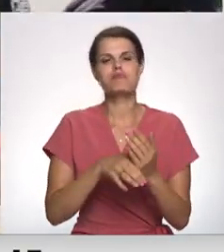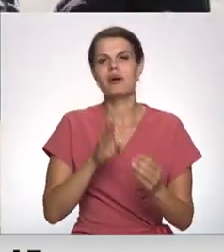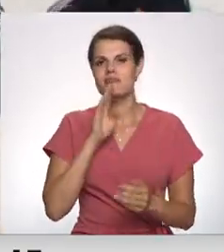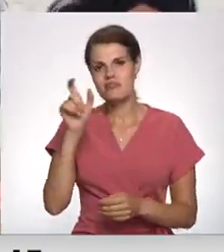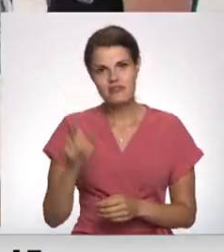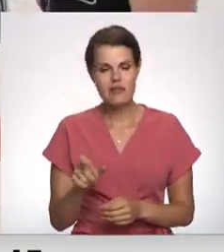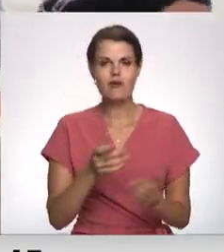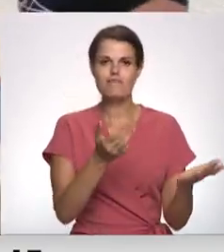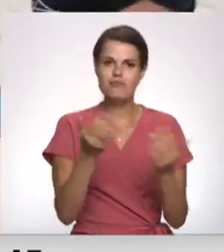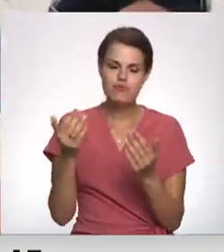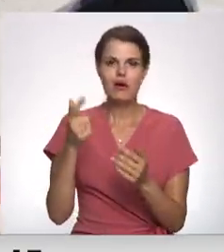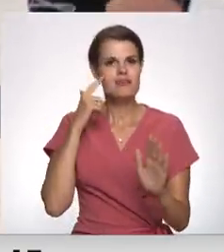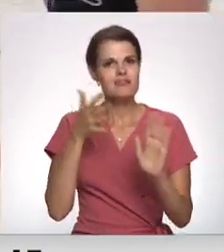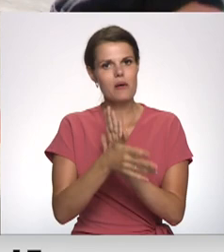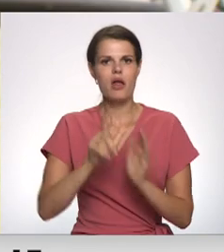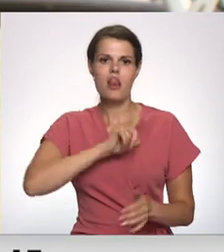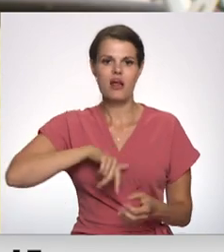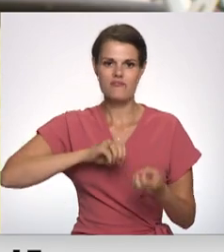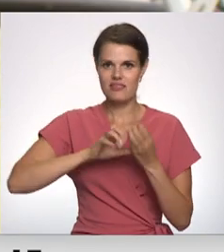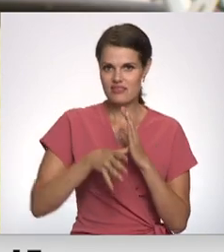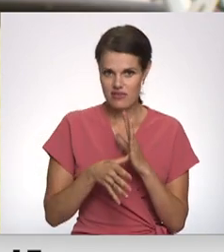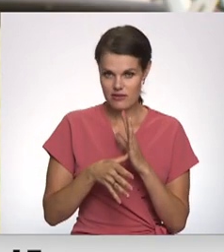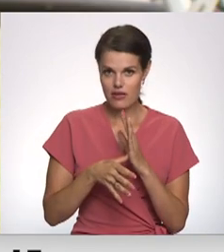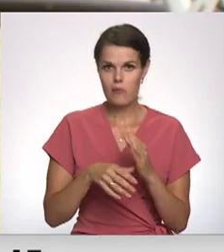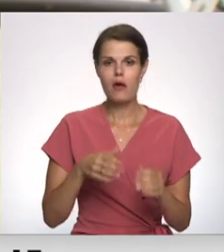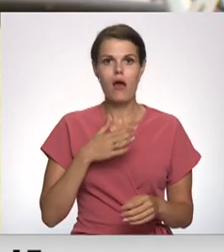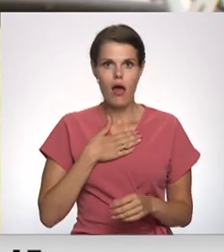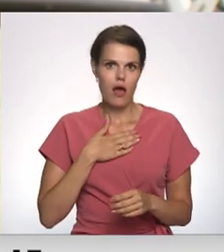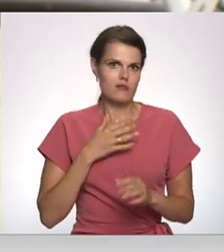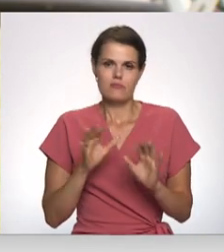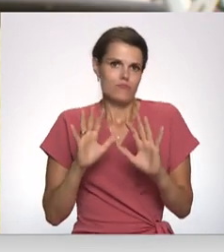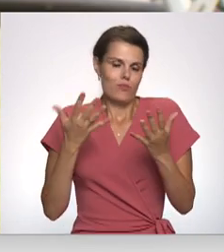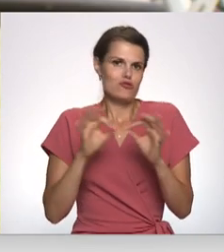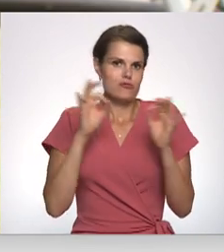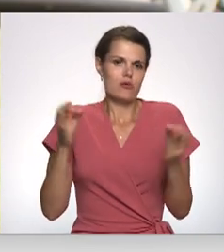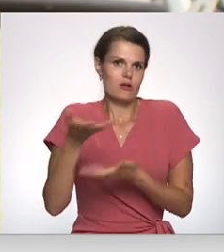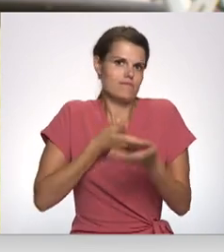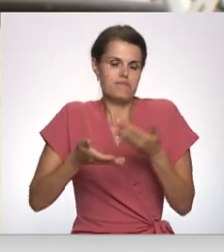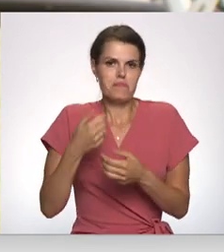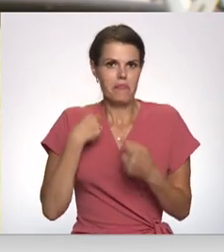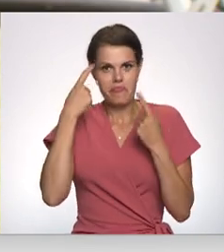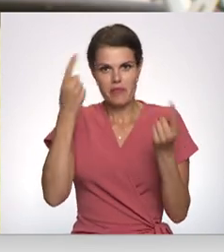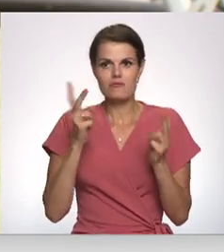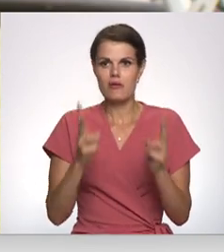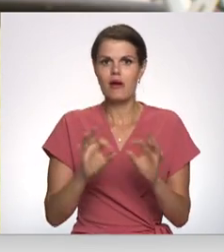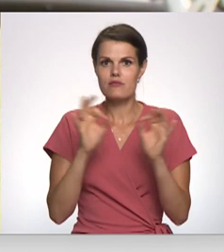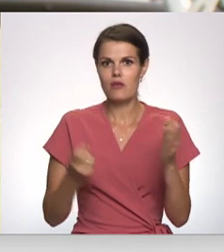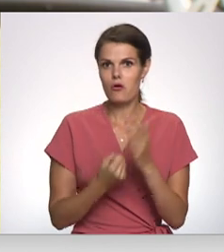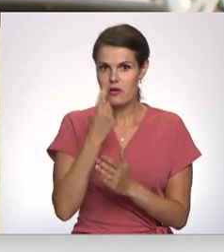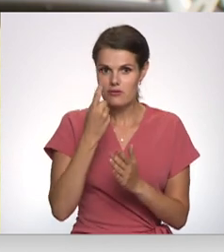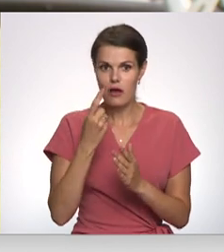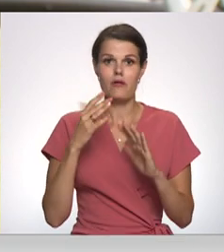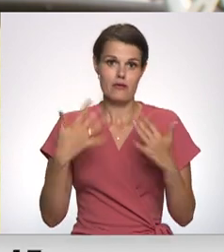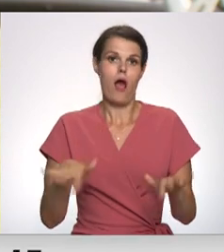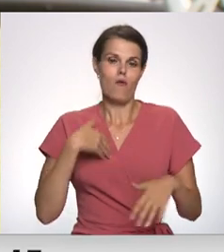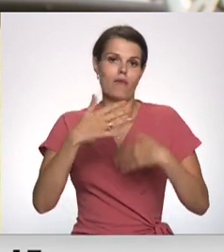iejusties un saprast Latvijas sistēmu. Es kaut kā viņiem pieslēdzos. Nezinu, kā tas man no sākuma iznāca, bet tagad es tajā vilcienā esmu